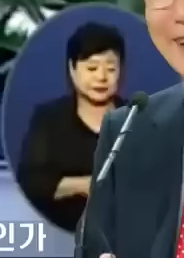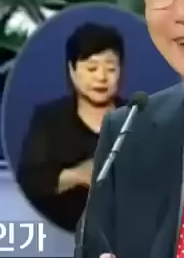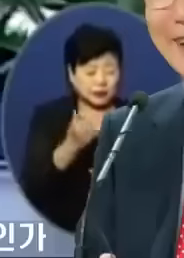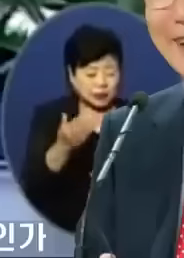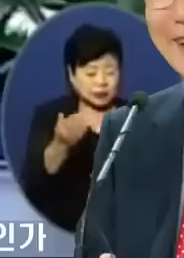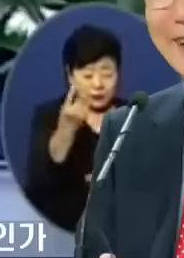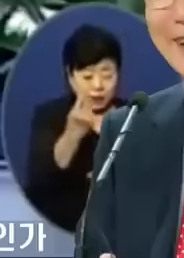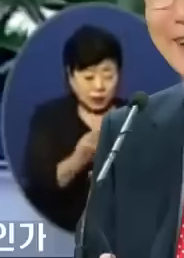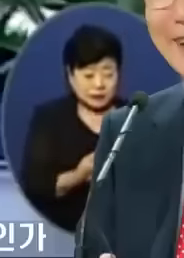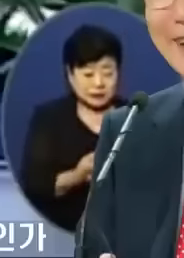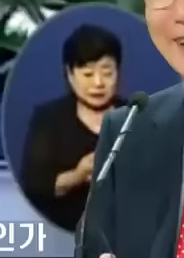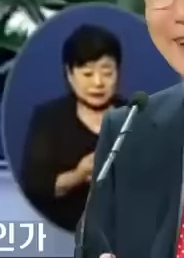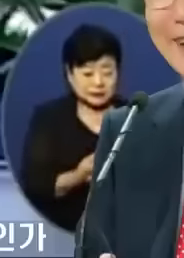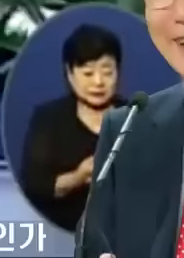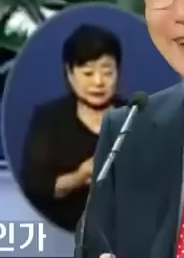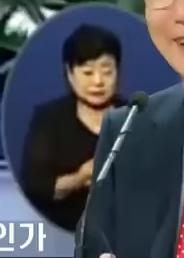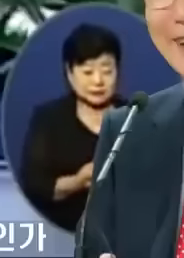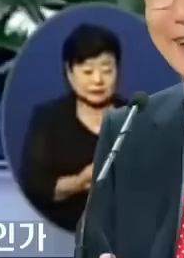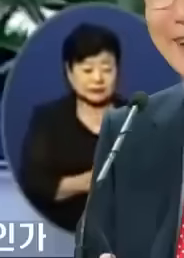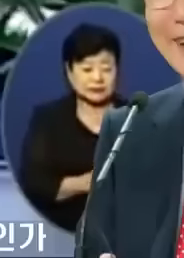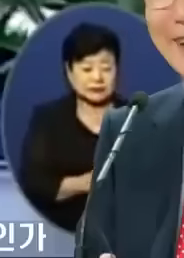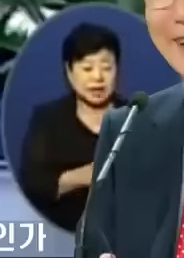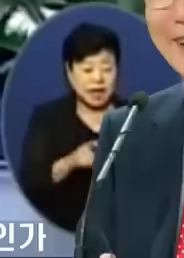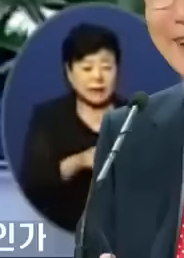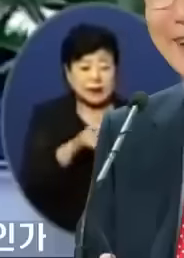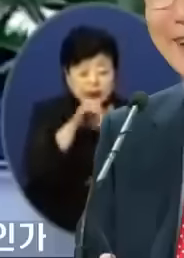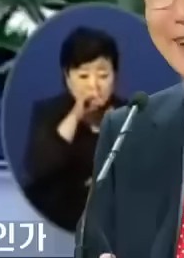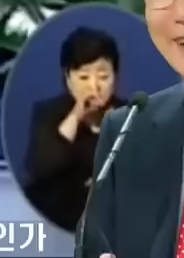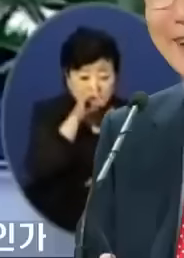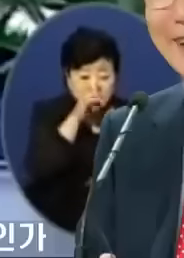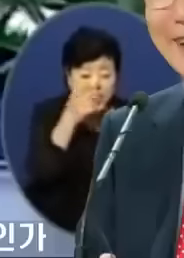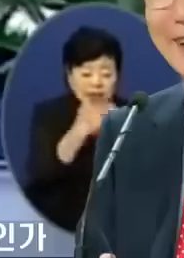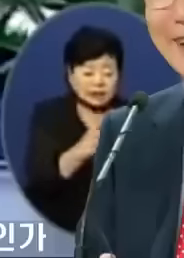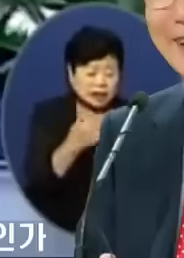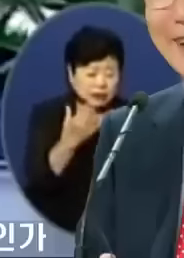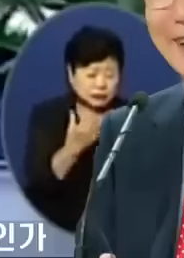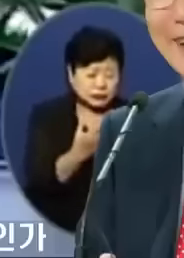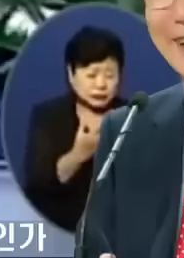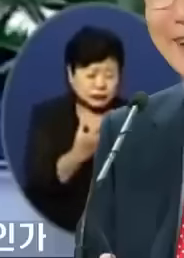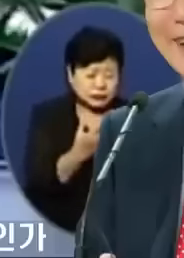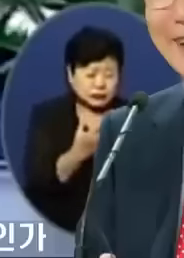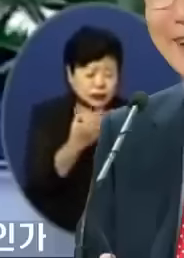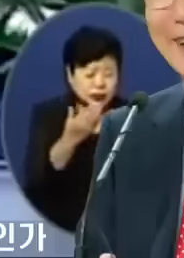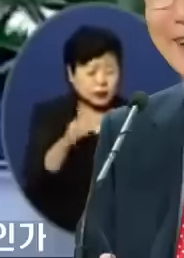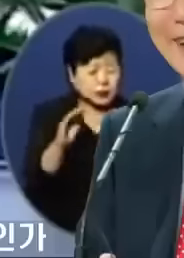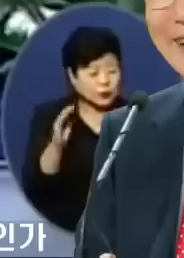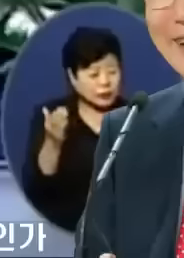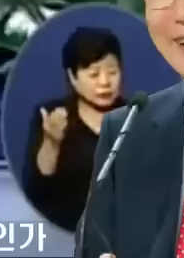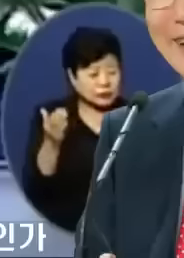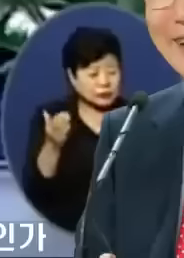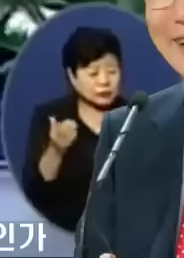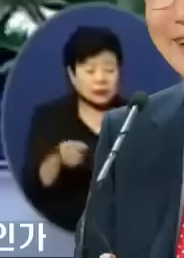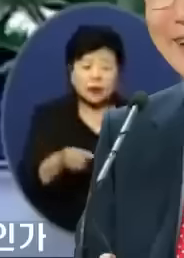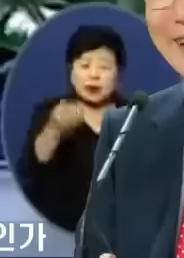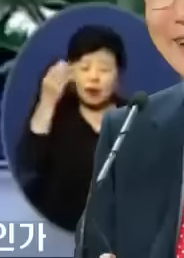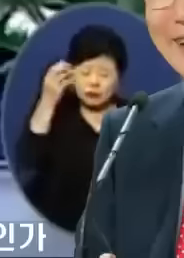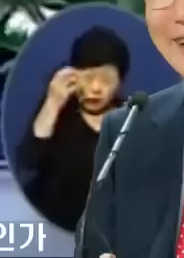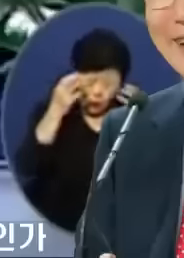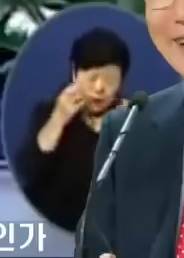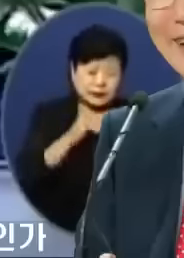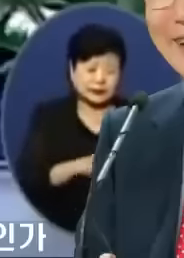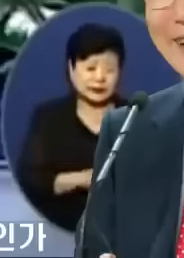여러분에게 와서 함께 있는 것입니다. 은혜가 풍성한 여러분이 되는 것은 과거에